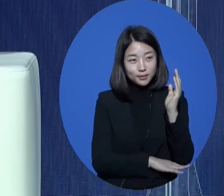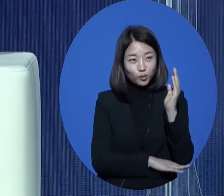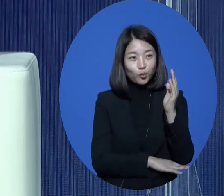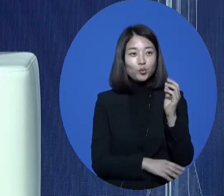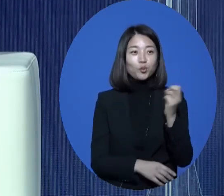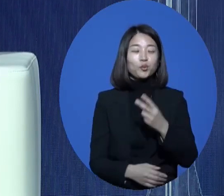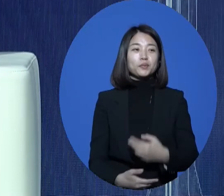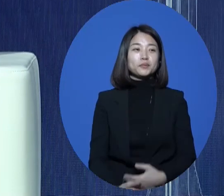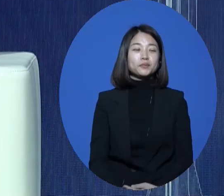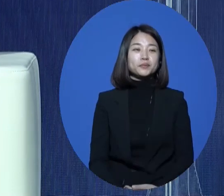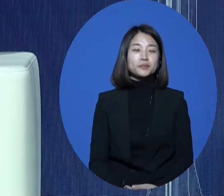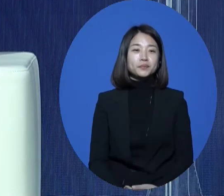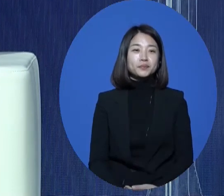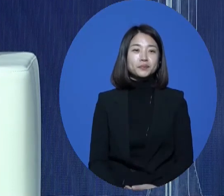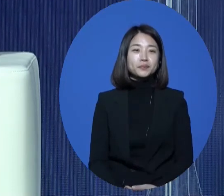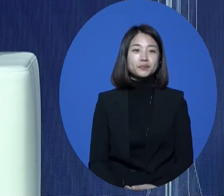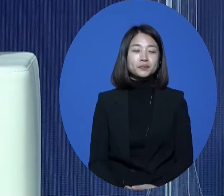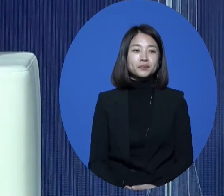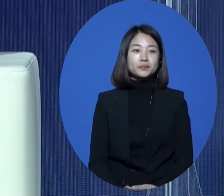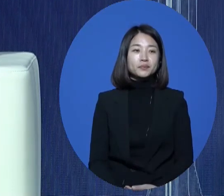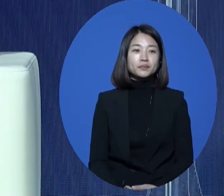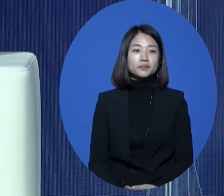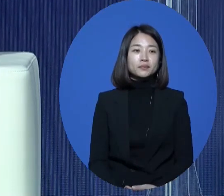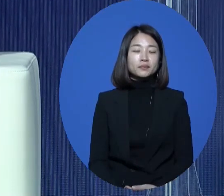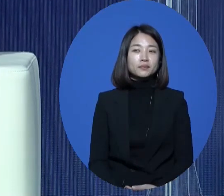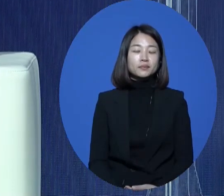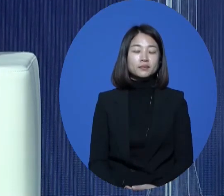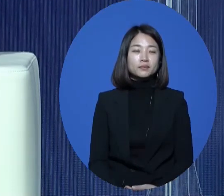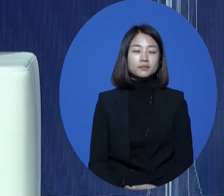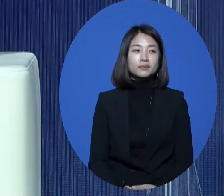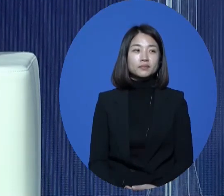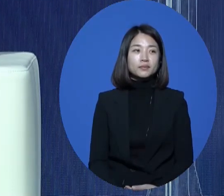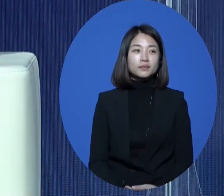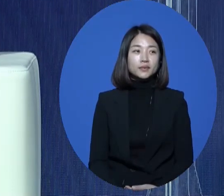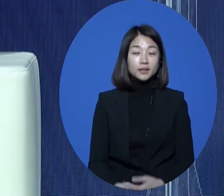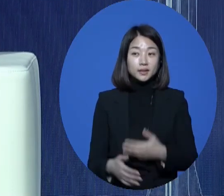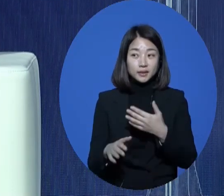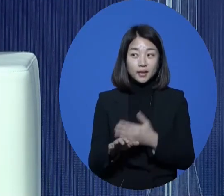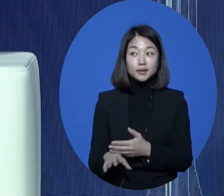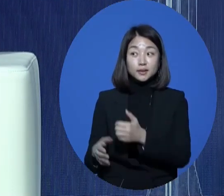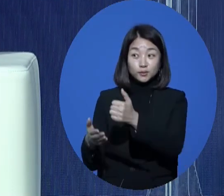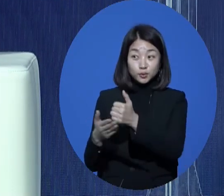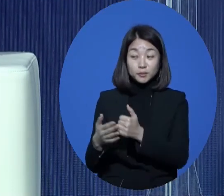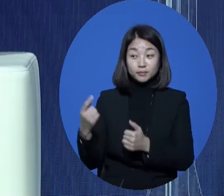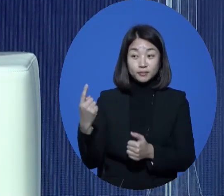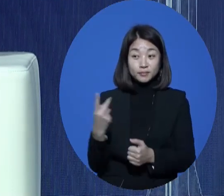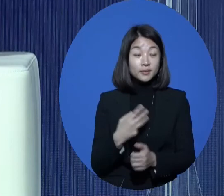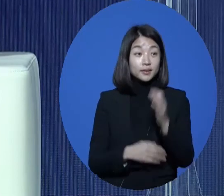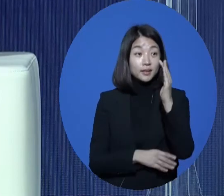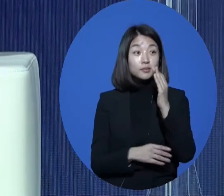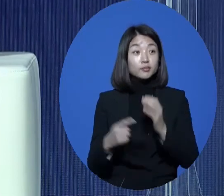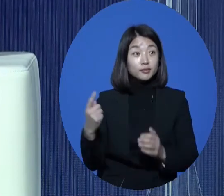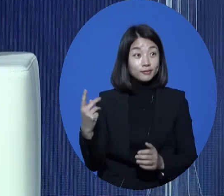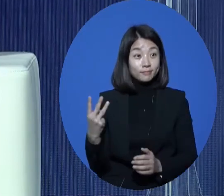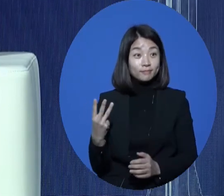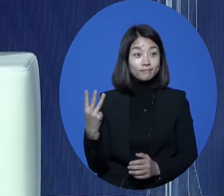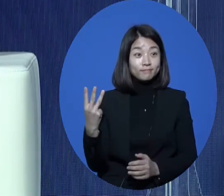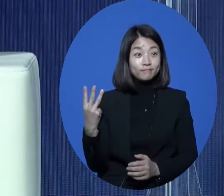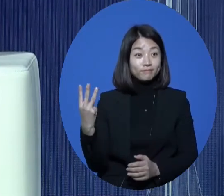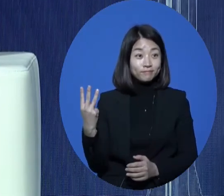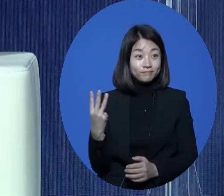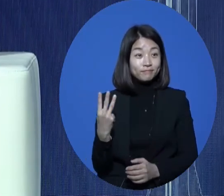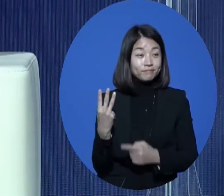답변 해 주셨고요. 또 우리 정근배 국장님, 김성현 국장님, 조경미 국장님들